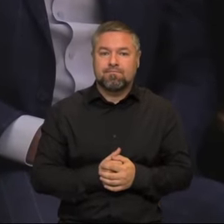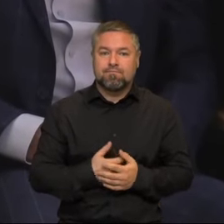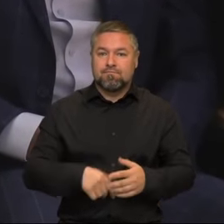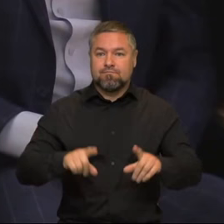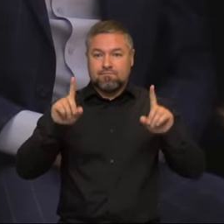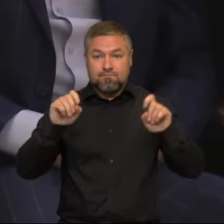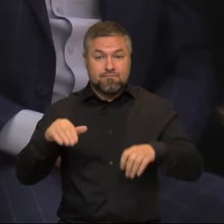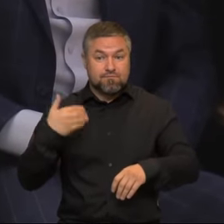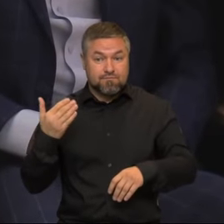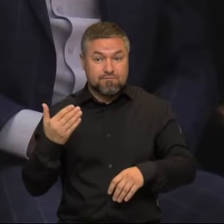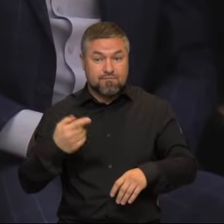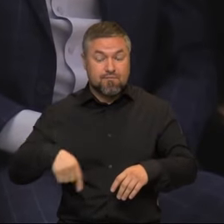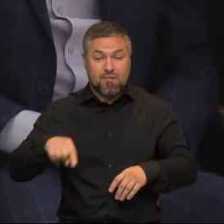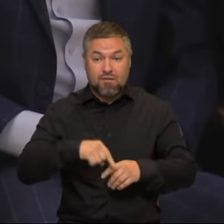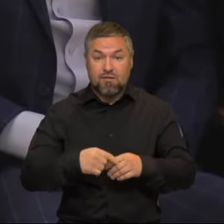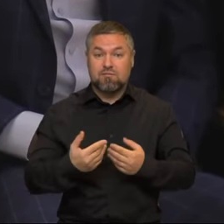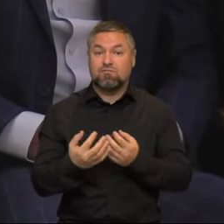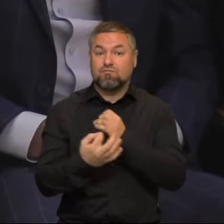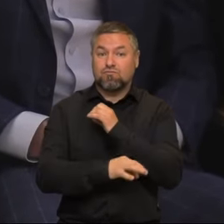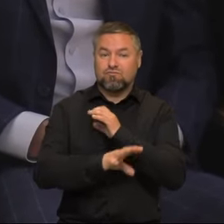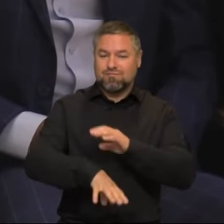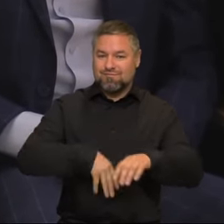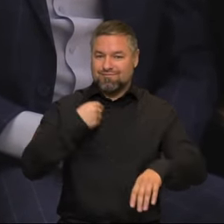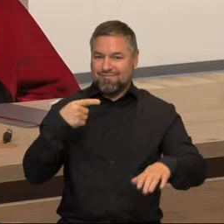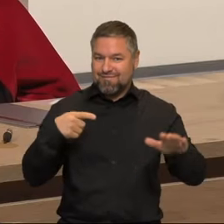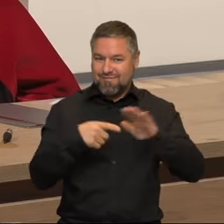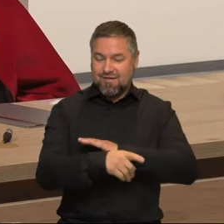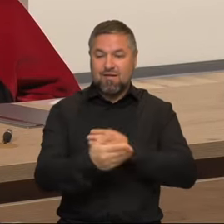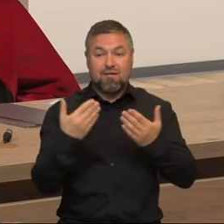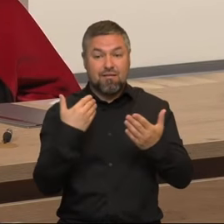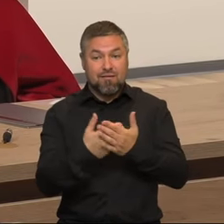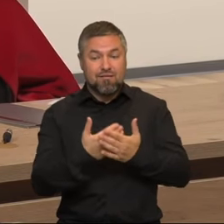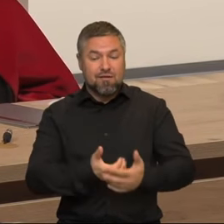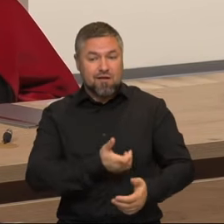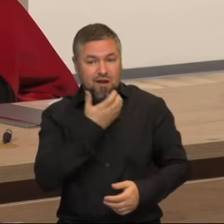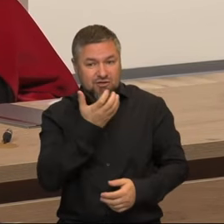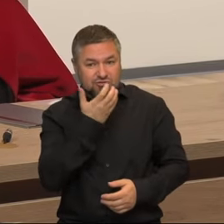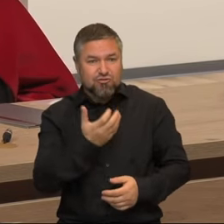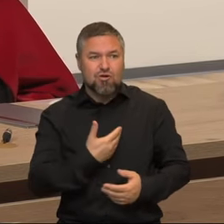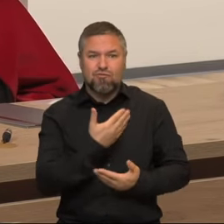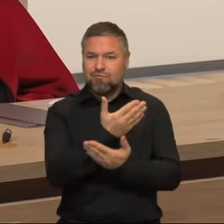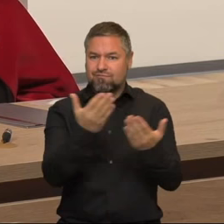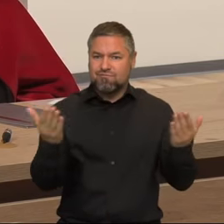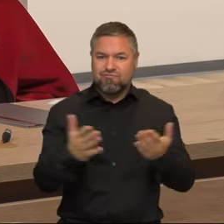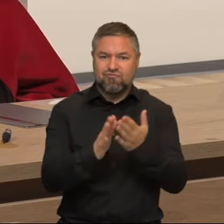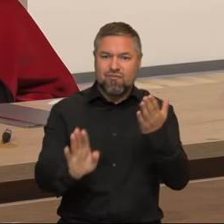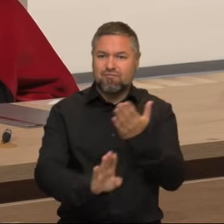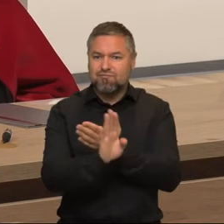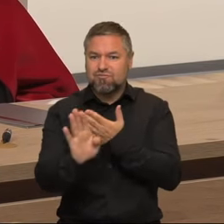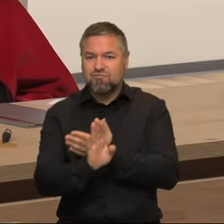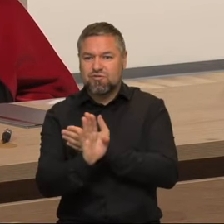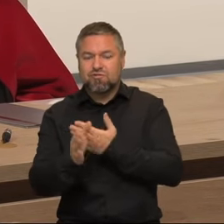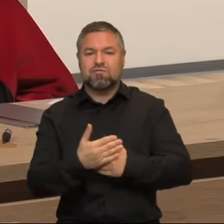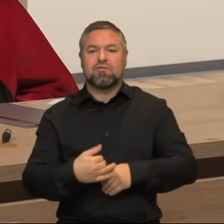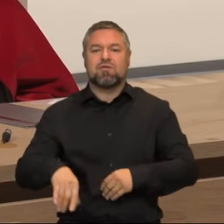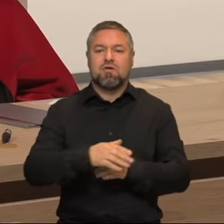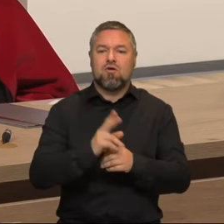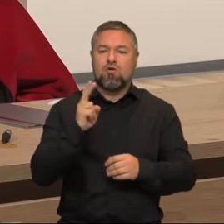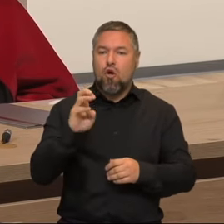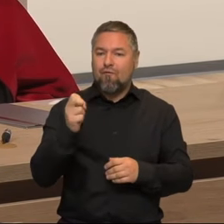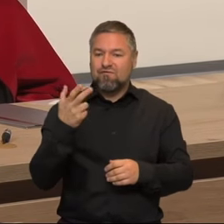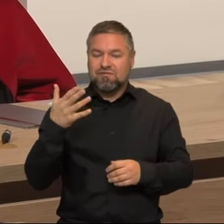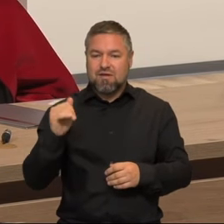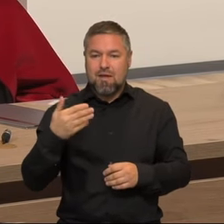Inauguracja roku akademickiego to przede wszystkim święto studentów, dlatego szczególnie ciepło pragnę powitać ich przedstawicieli, pana Mateusza